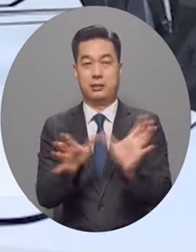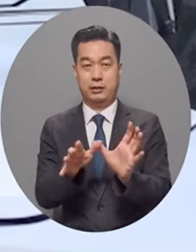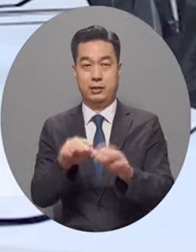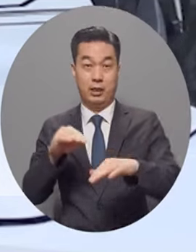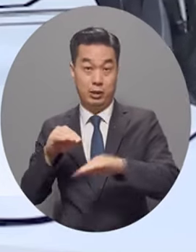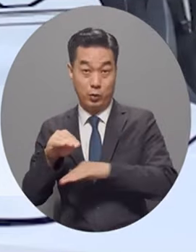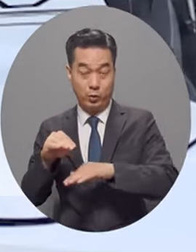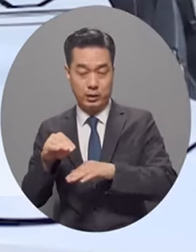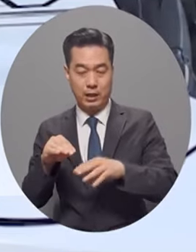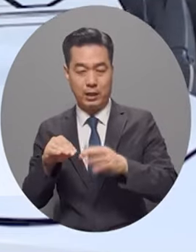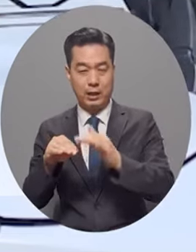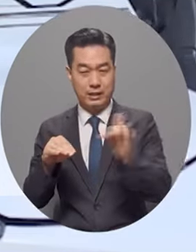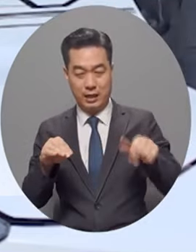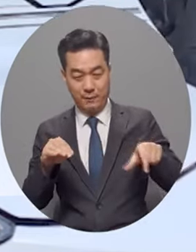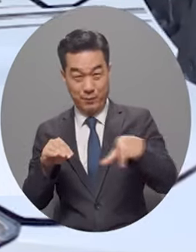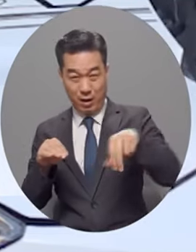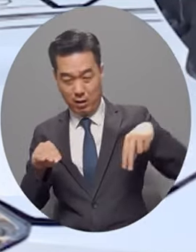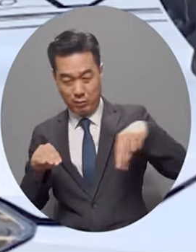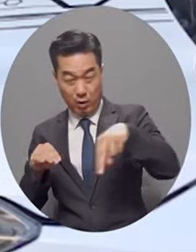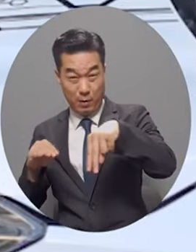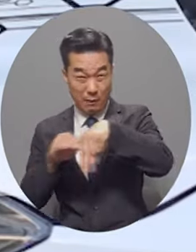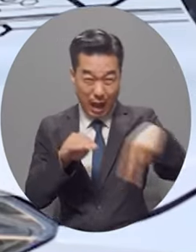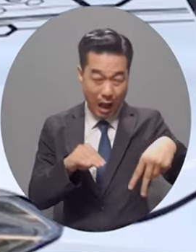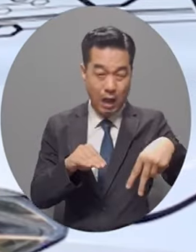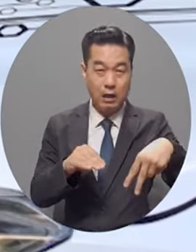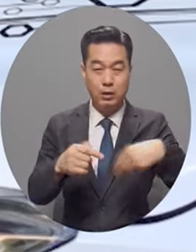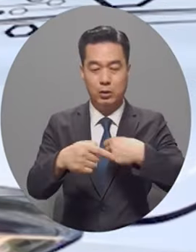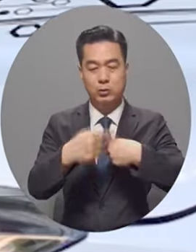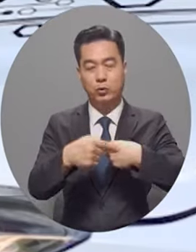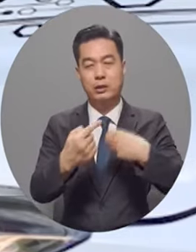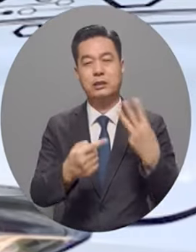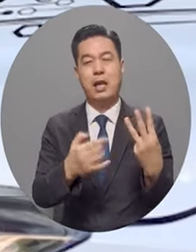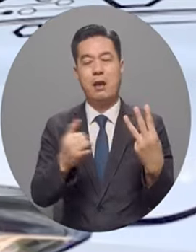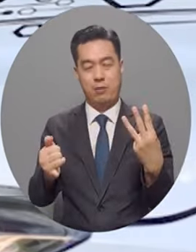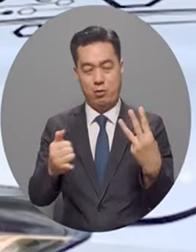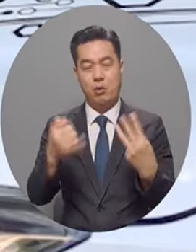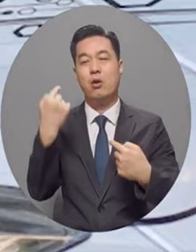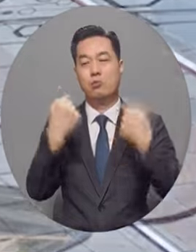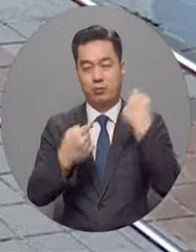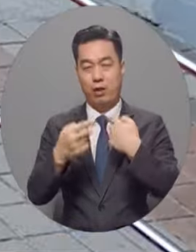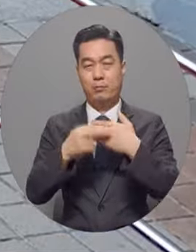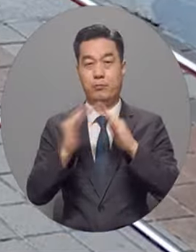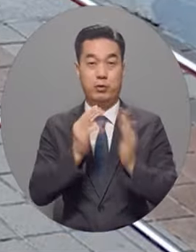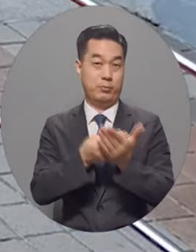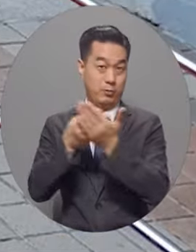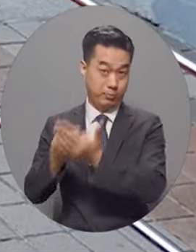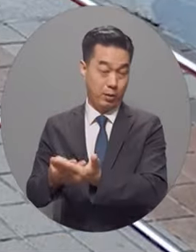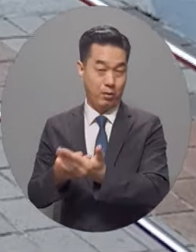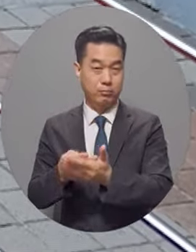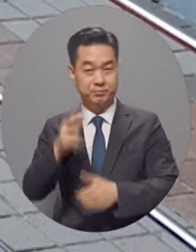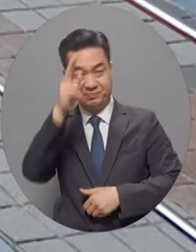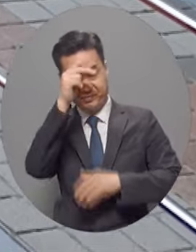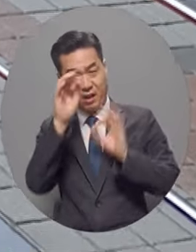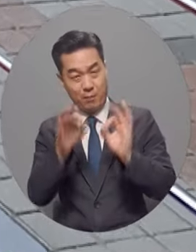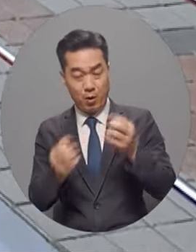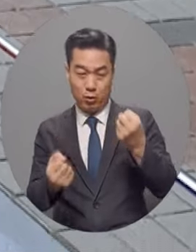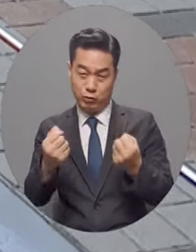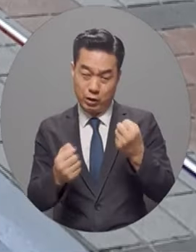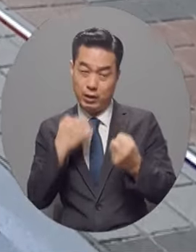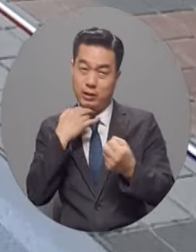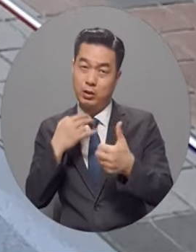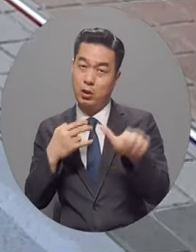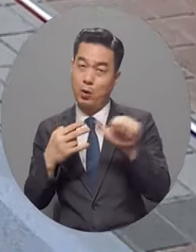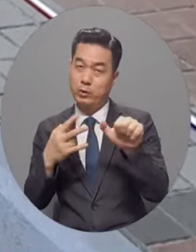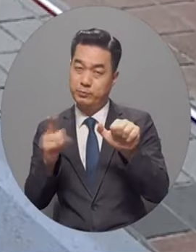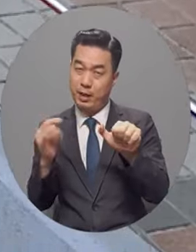인도로 돌진해 초등학생 세 명이 크고 작은 부상을 입고 병원으로 옮겨졌습니다 경찰은 운전자인 50대 여성을